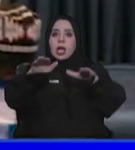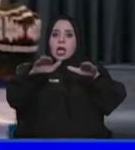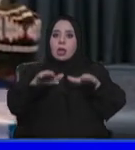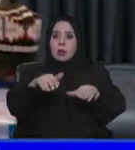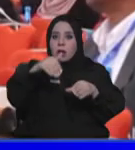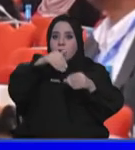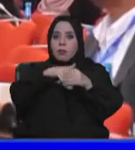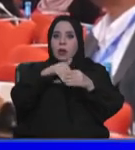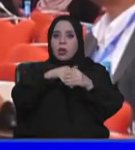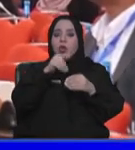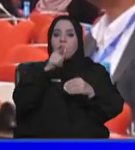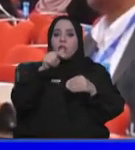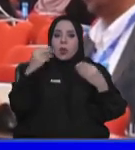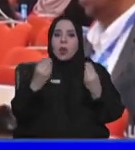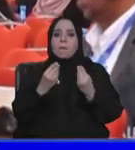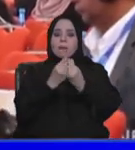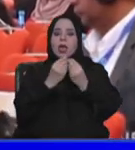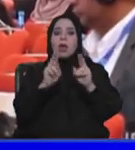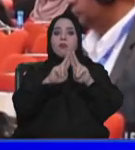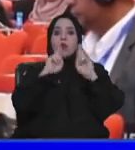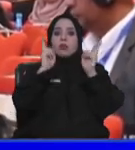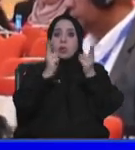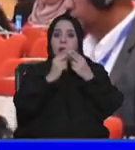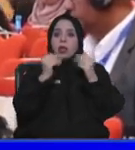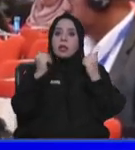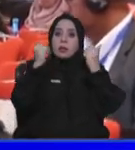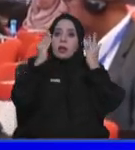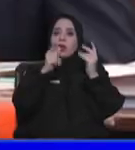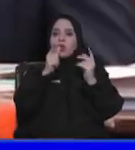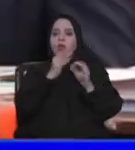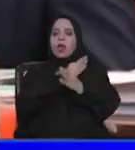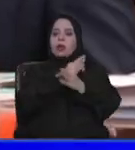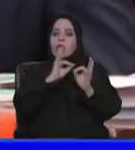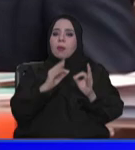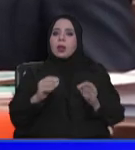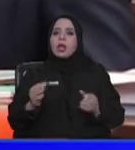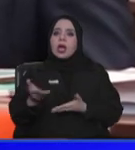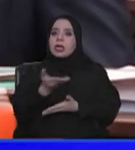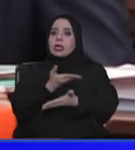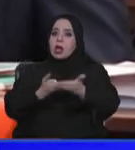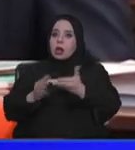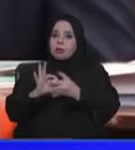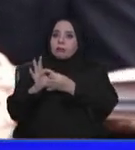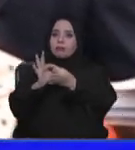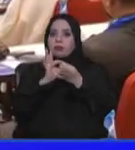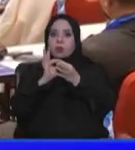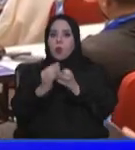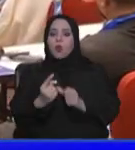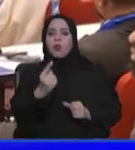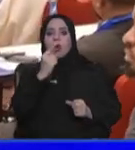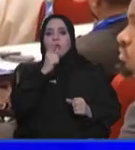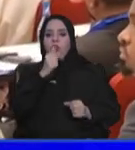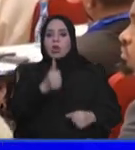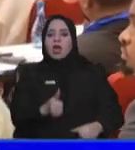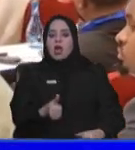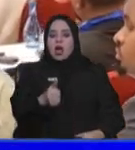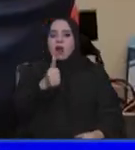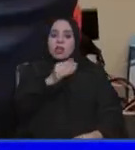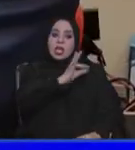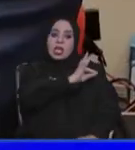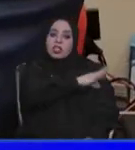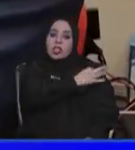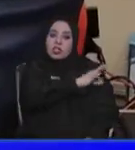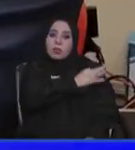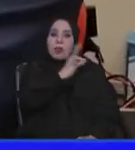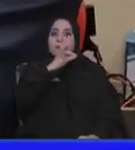للمشاركه في المؤتمرات البرلمانيه لتوطيد العلاقات بين مختلف الدول واثراء تجربه المملكه